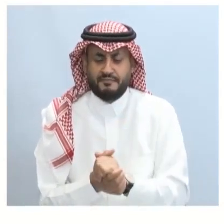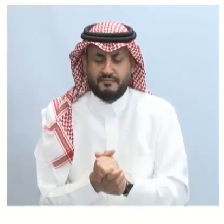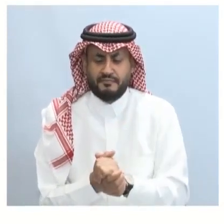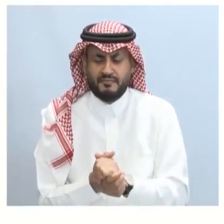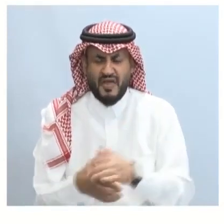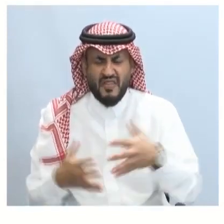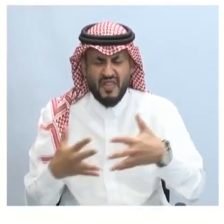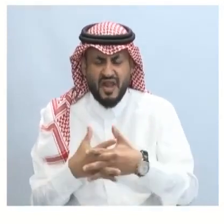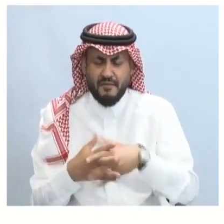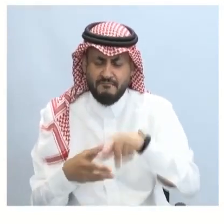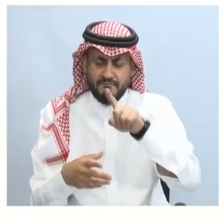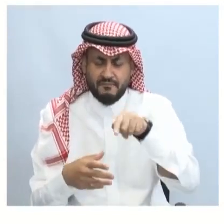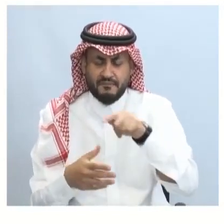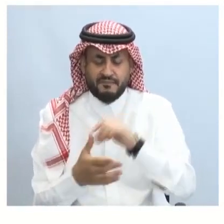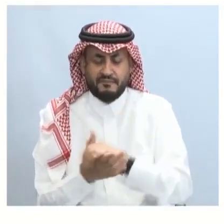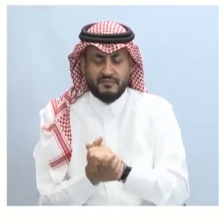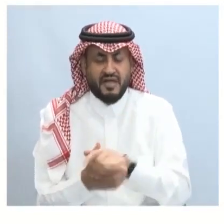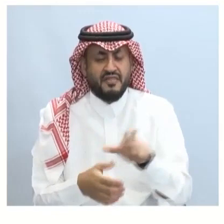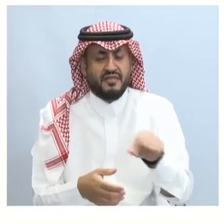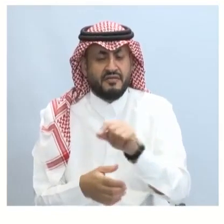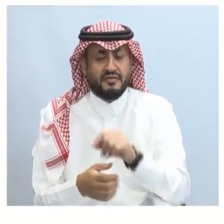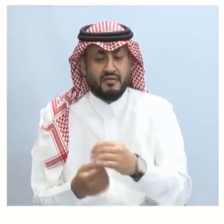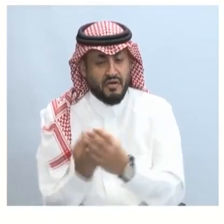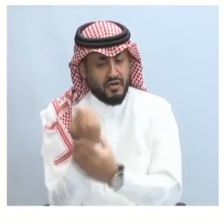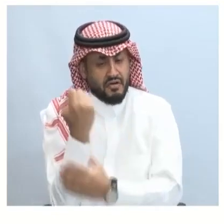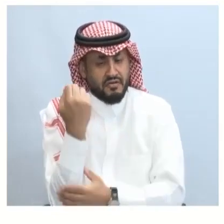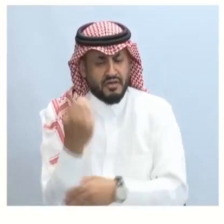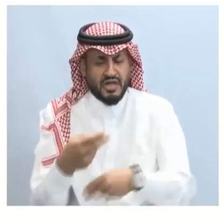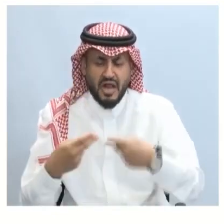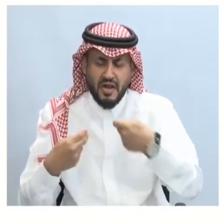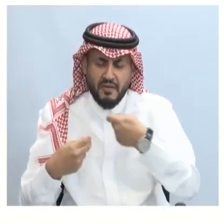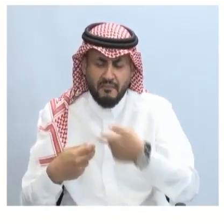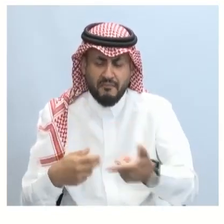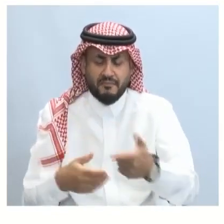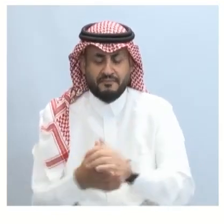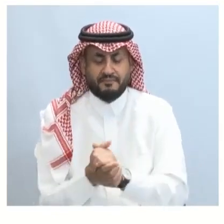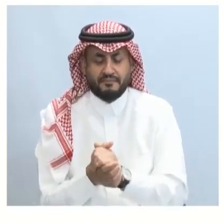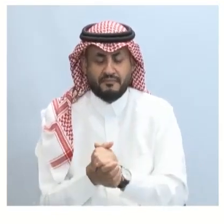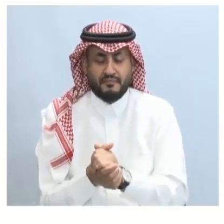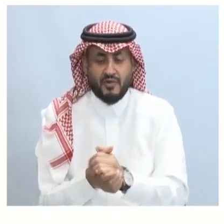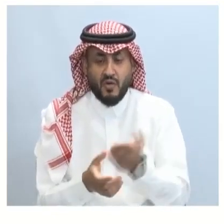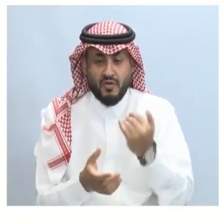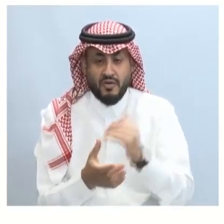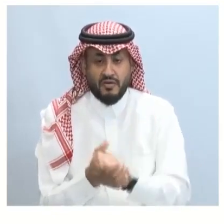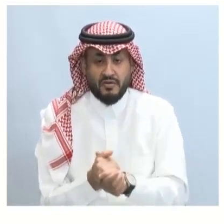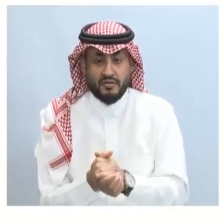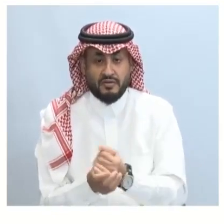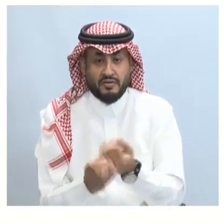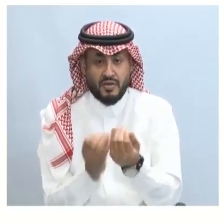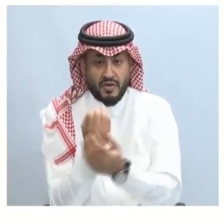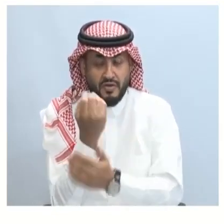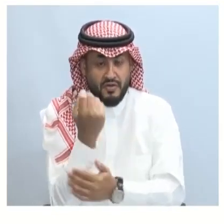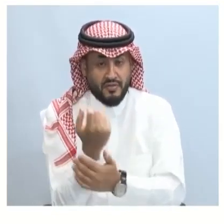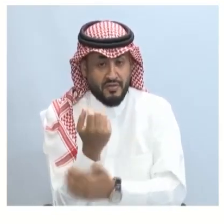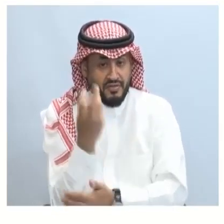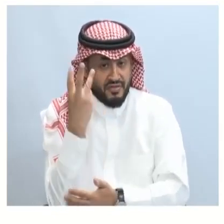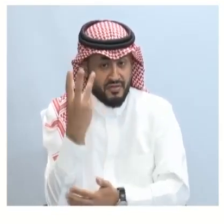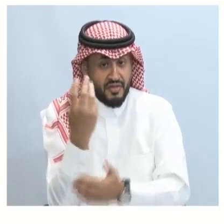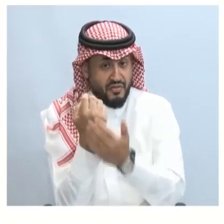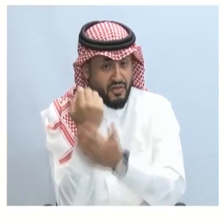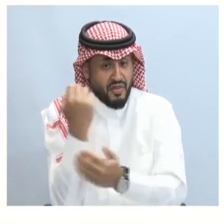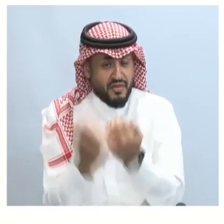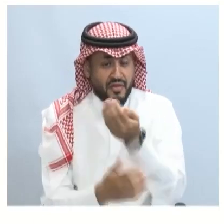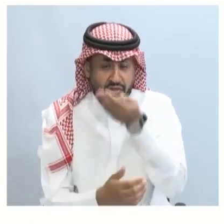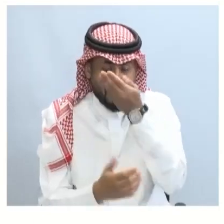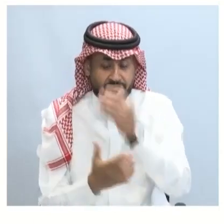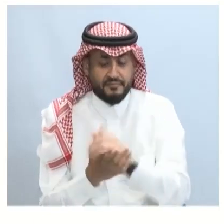ومن ذلك تيسيره في امور طهارته فقد كان يتوضا بغسل الاعضاء ثلاثا ثلاثا